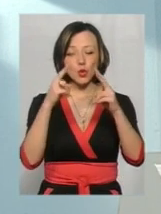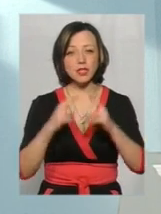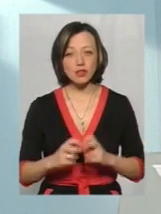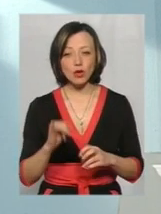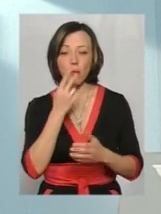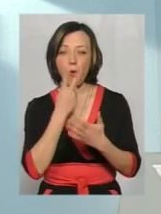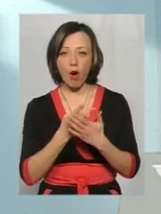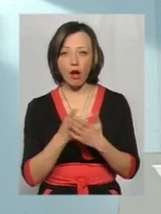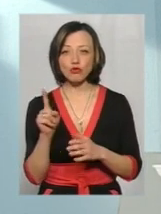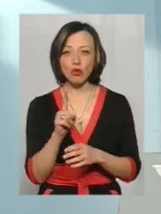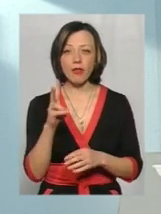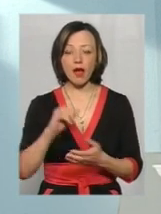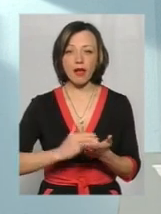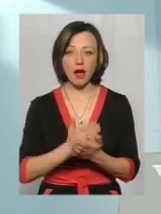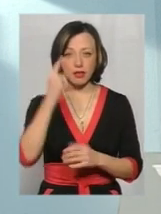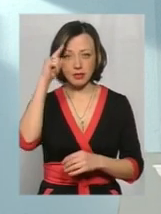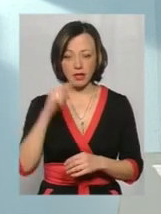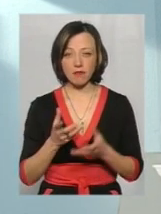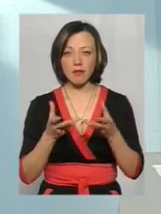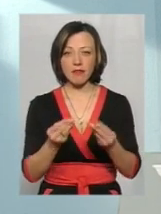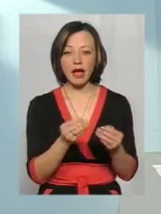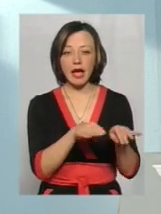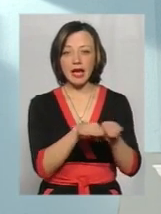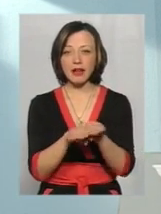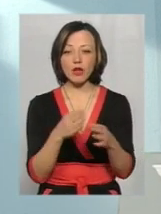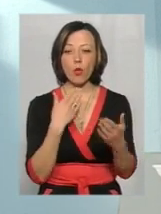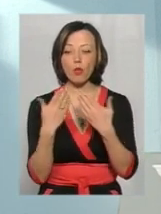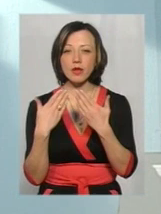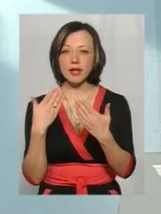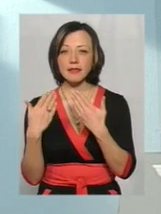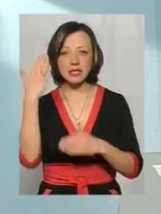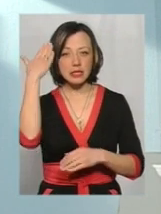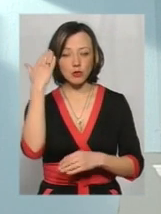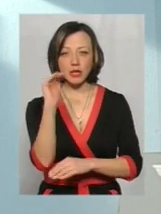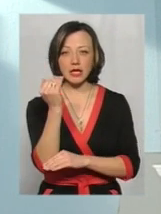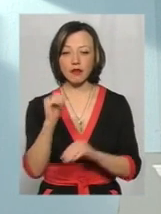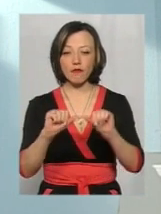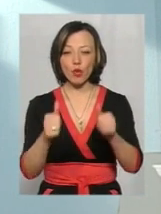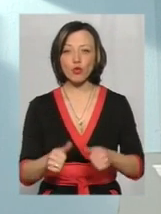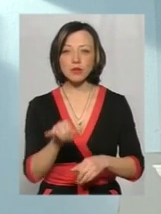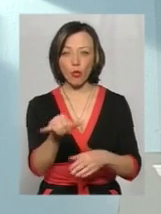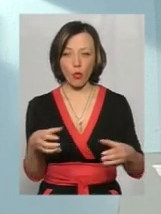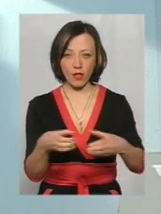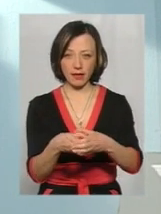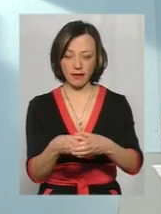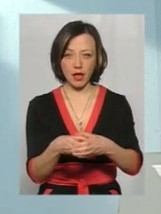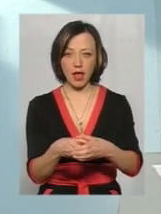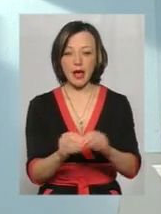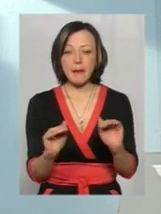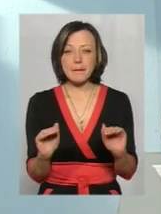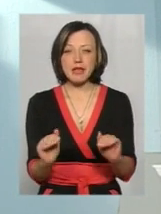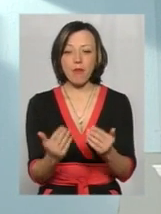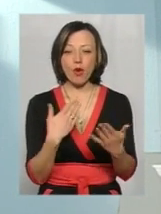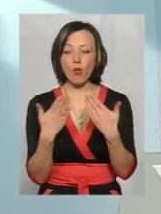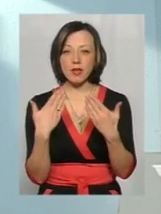досліджували і показують, що на якість знань впливає рівень комунікативних здібностей дитини, які формуються в колективі. І от мінімальні